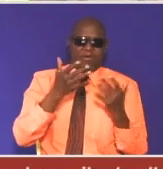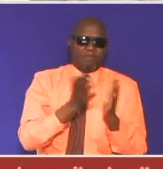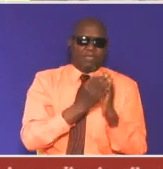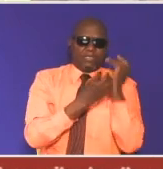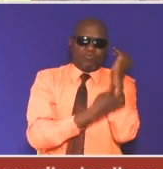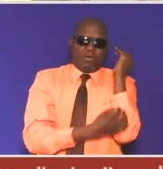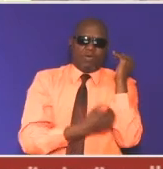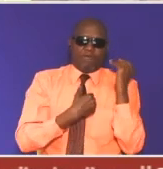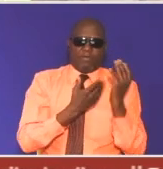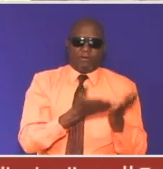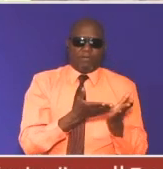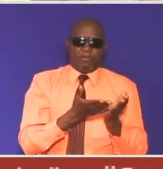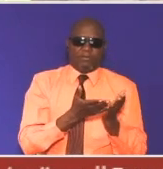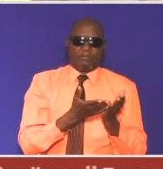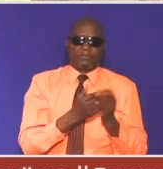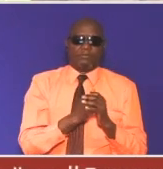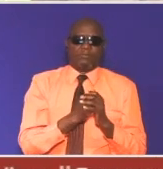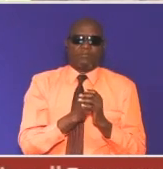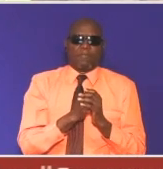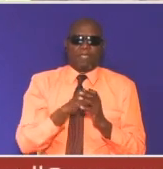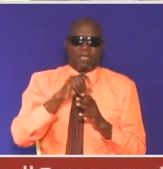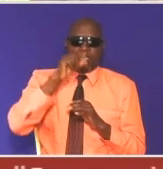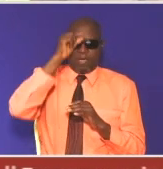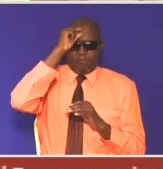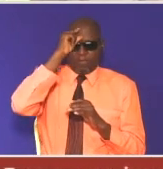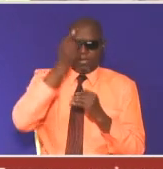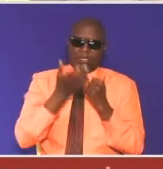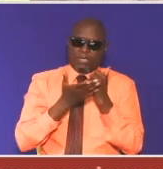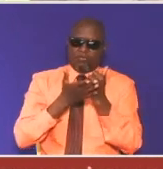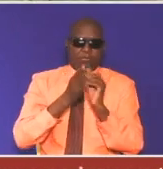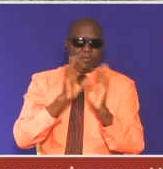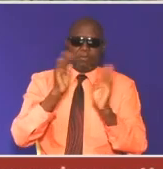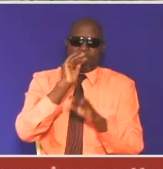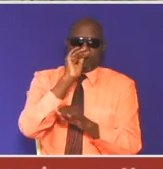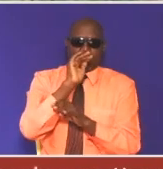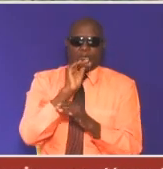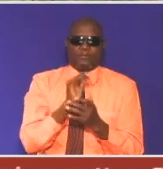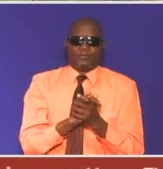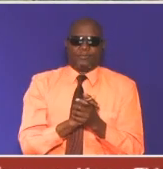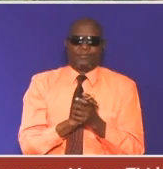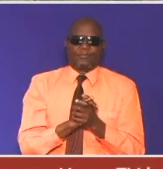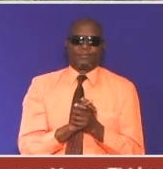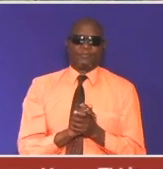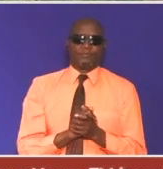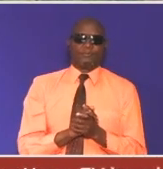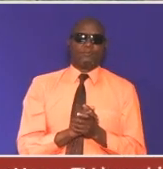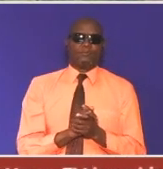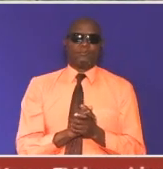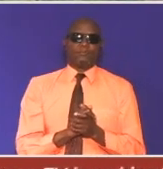Haijiwezi kabisa. So sijui serikali iweze kutusaidia tu, hiyo ndo tungeomba. Dolly Marie Kimbovi, Dira ya Hope TV.